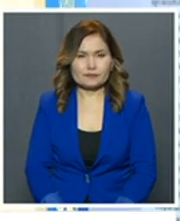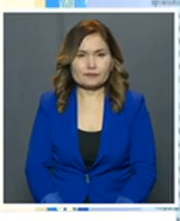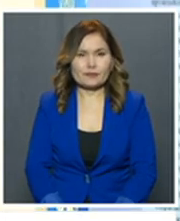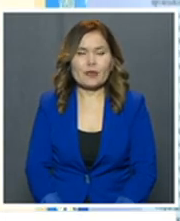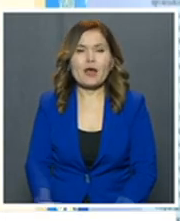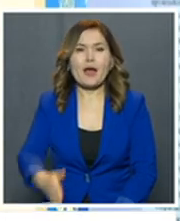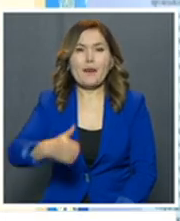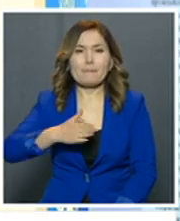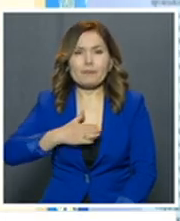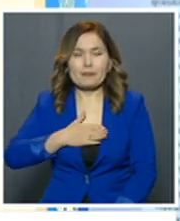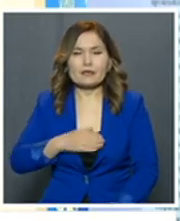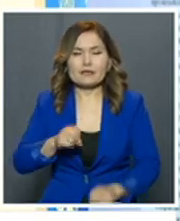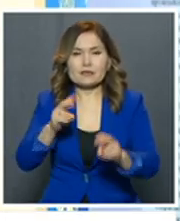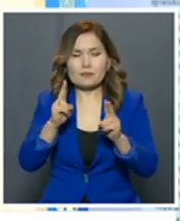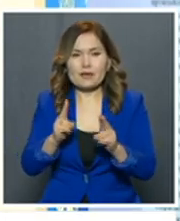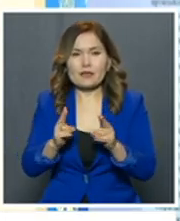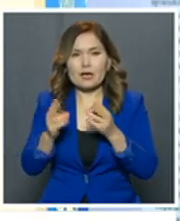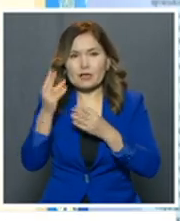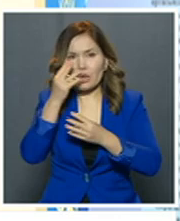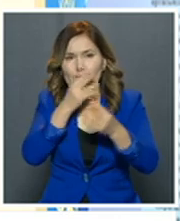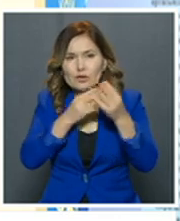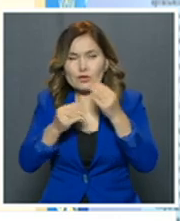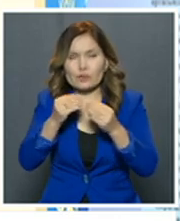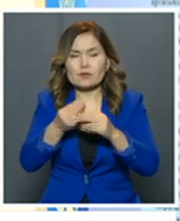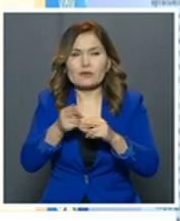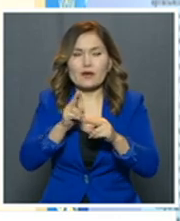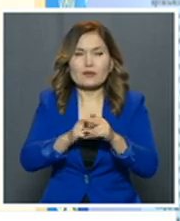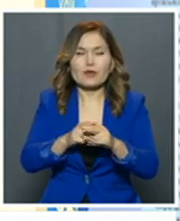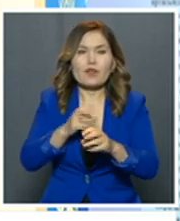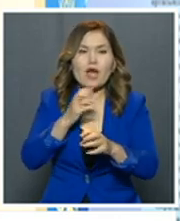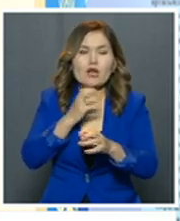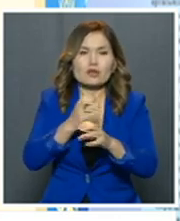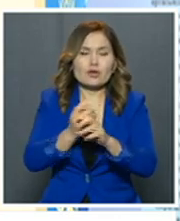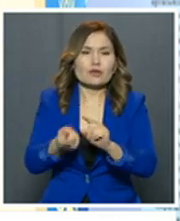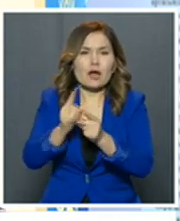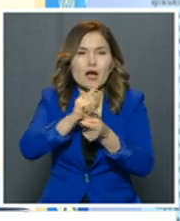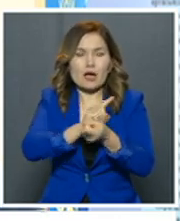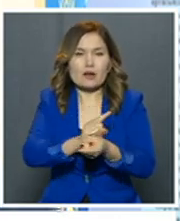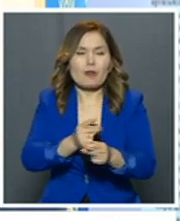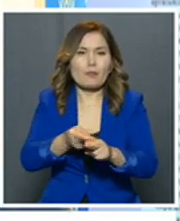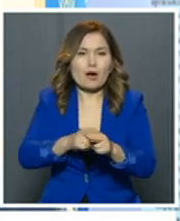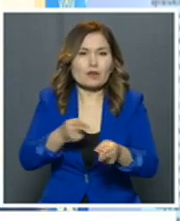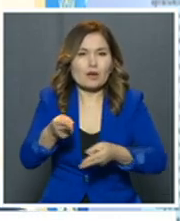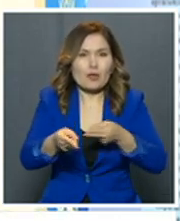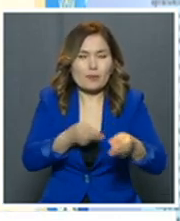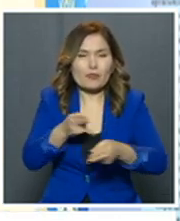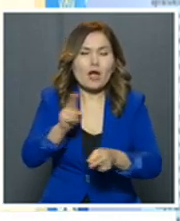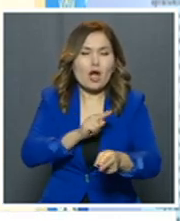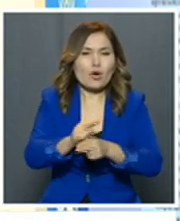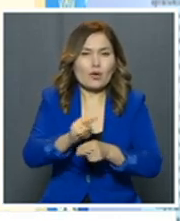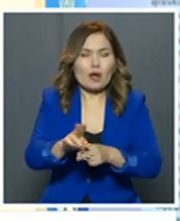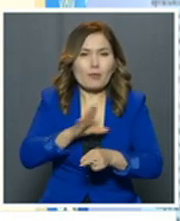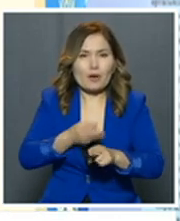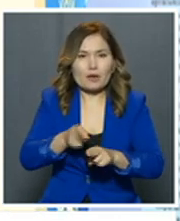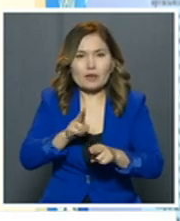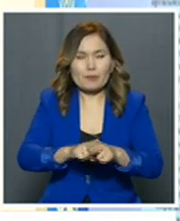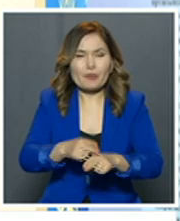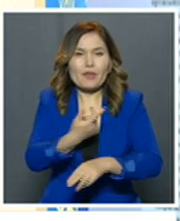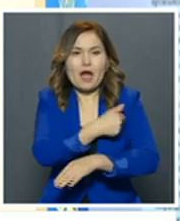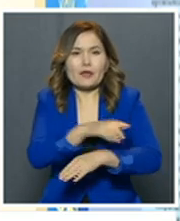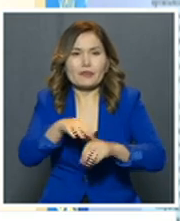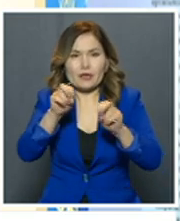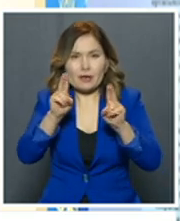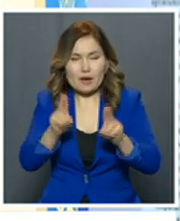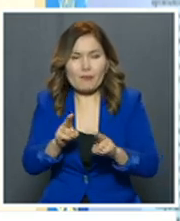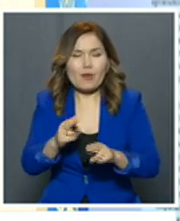Мен мұнда жасанды буынның дұрыс жұмыс атқаруы үшін эндопротездеудің қыр-сырын үйретіп тәжірибемен бөлісуге келдім. Аз уақыт болса да мұндағы дәрігерлердің